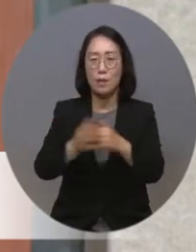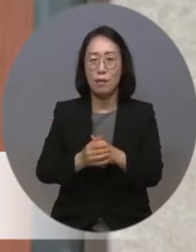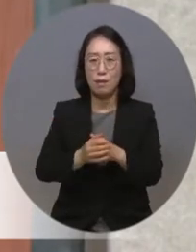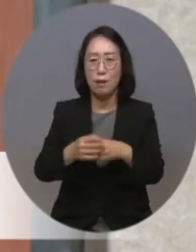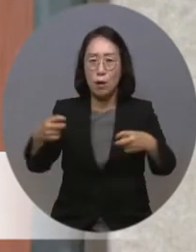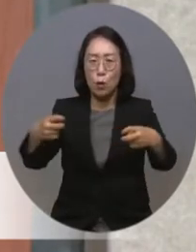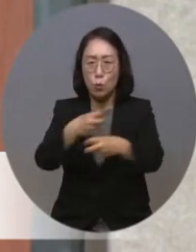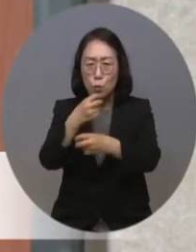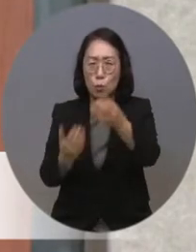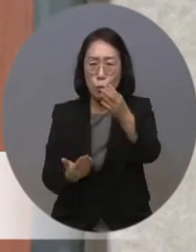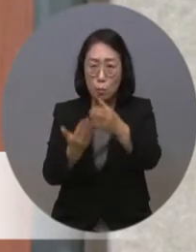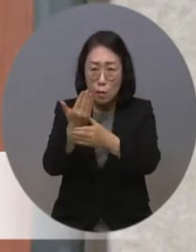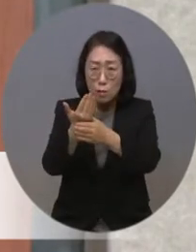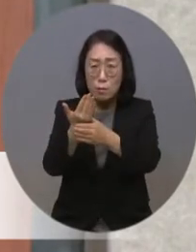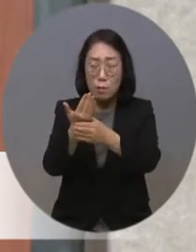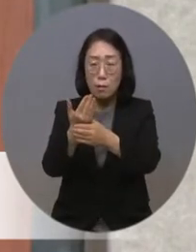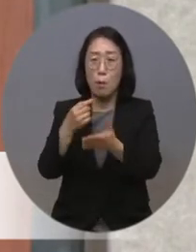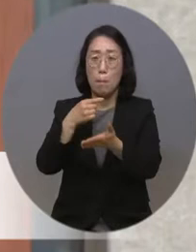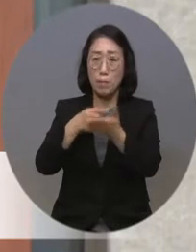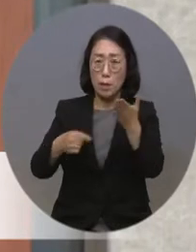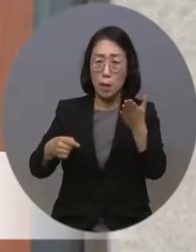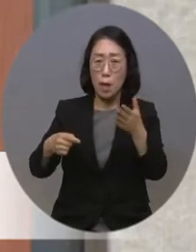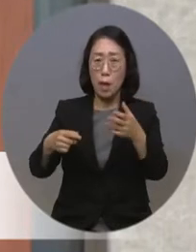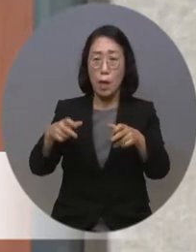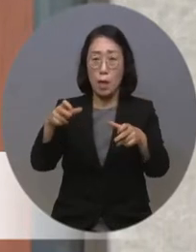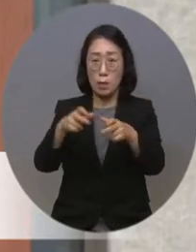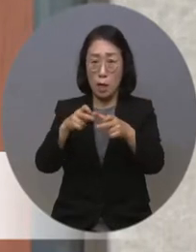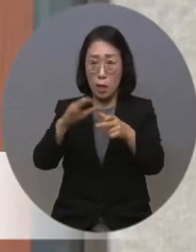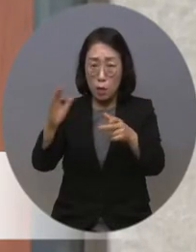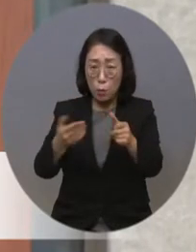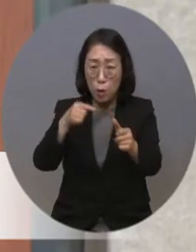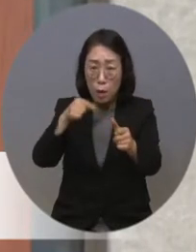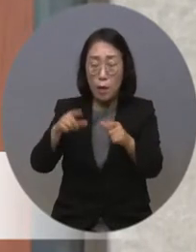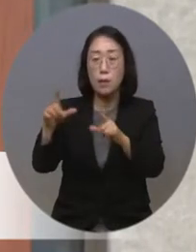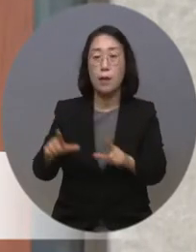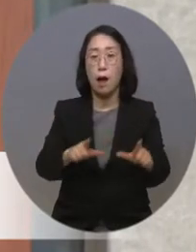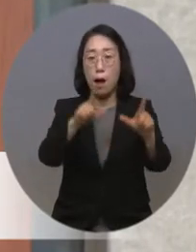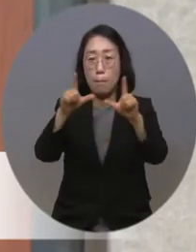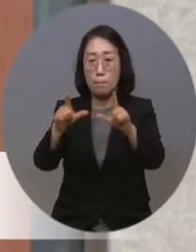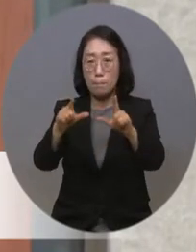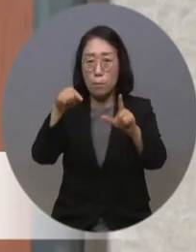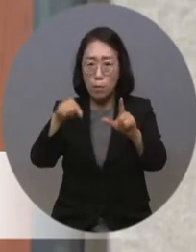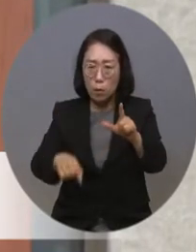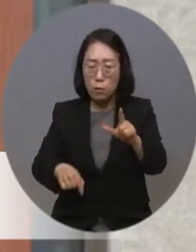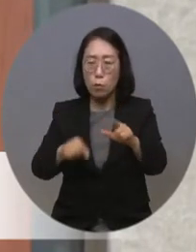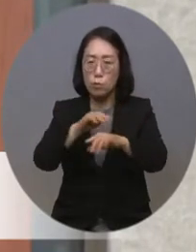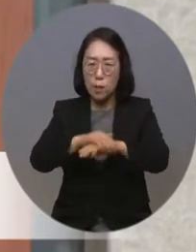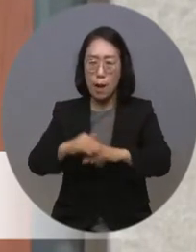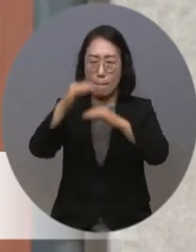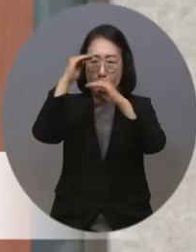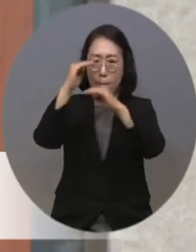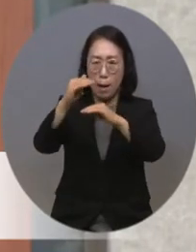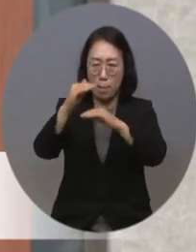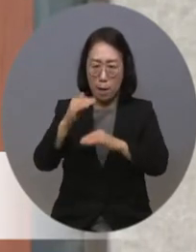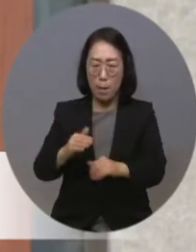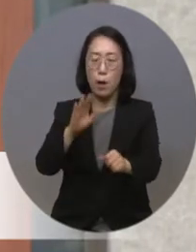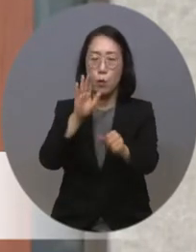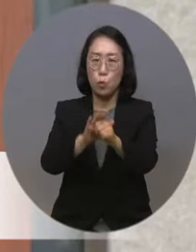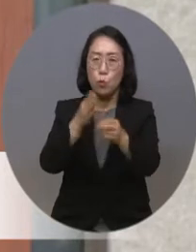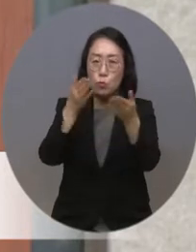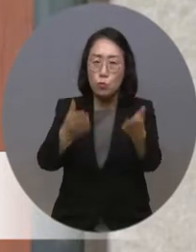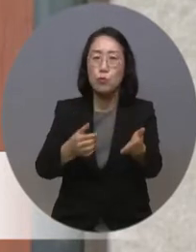교통사고 피해 당사자인 교통사고 장애인의 삶과 생활에 체계적 대책을 마련 위해 노력을 하고